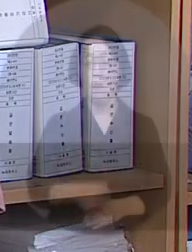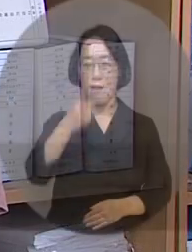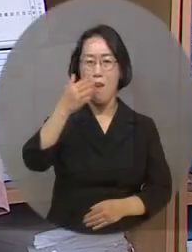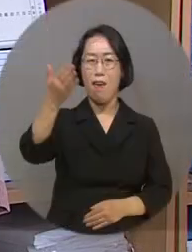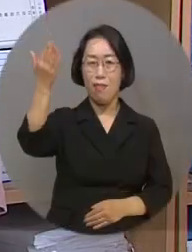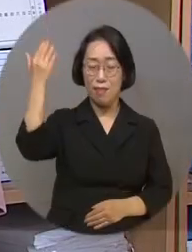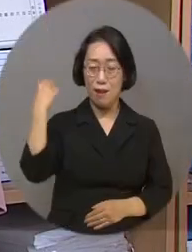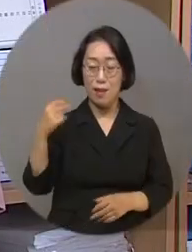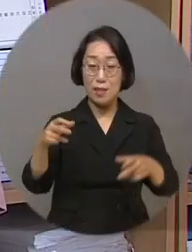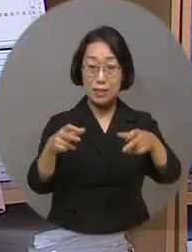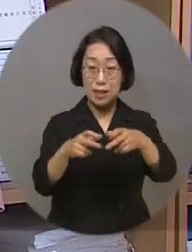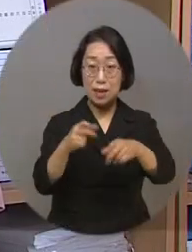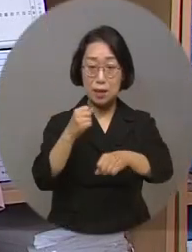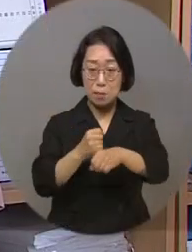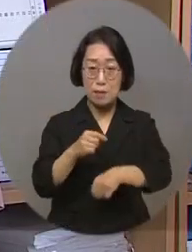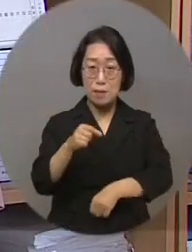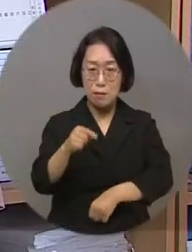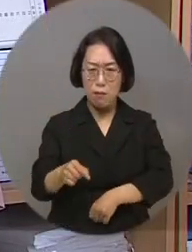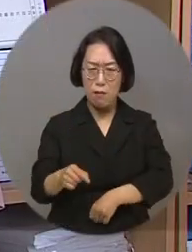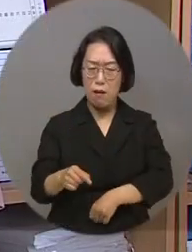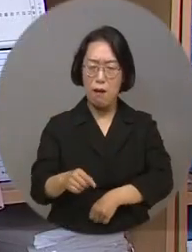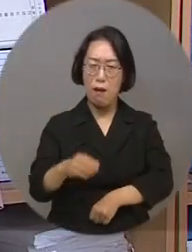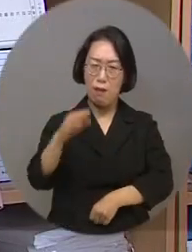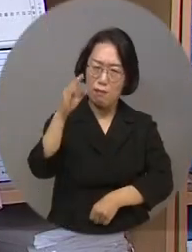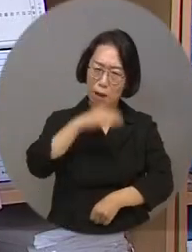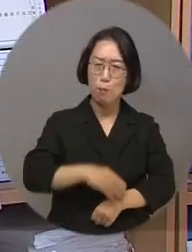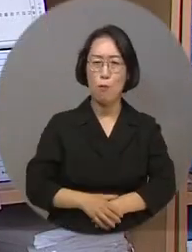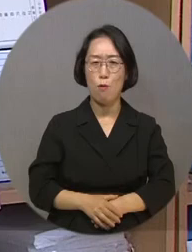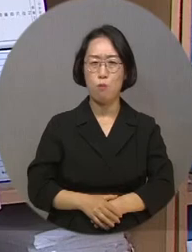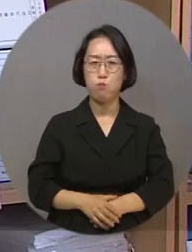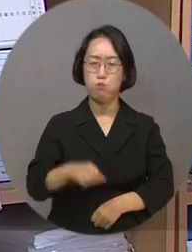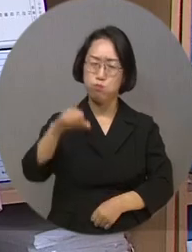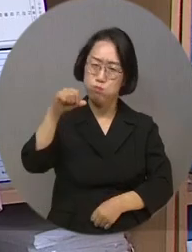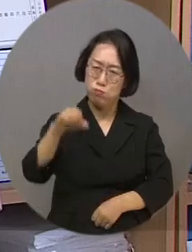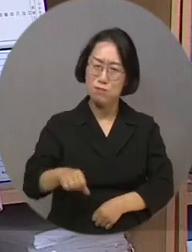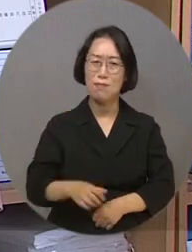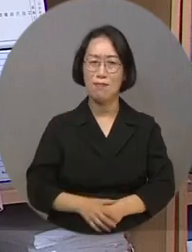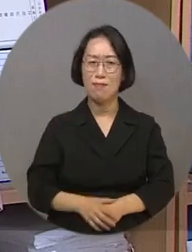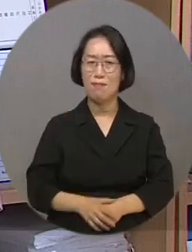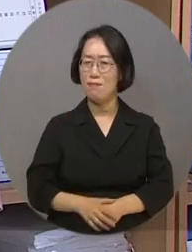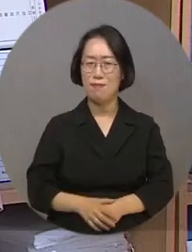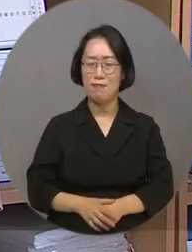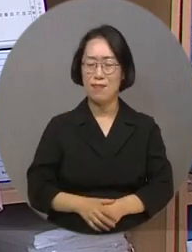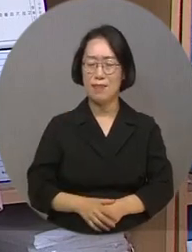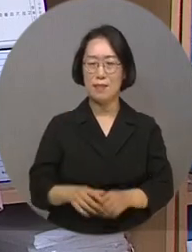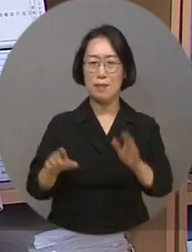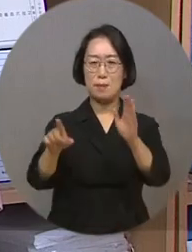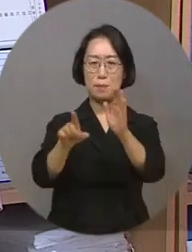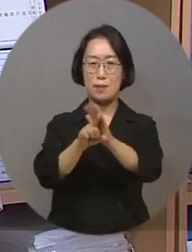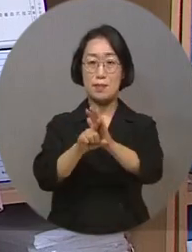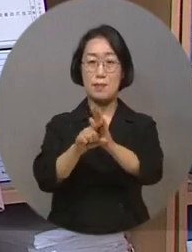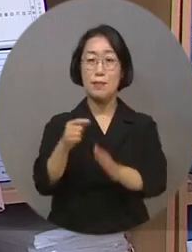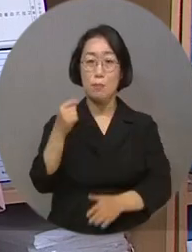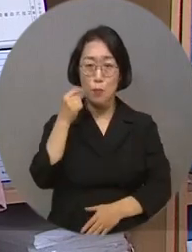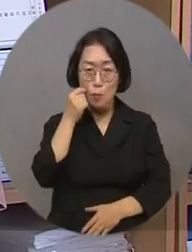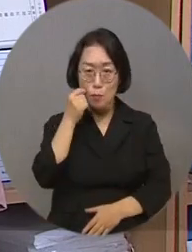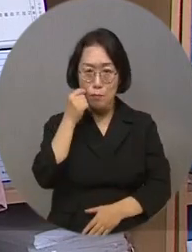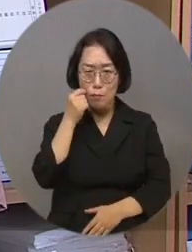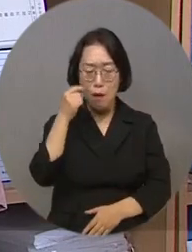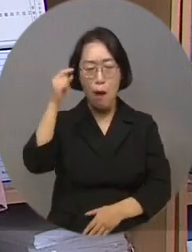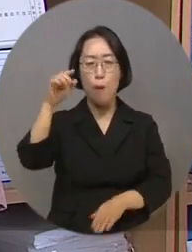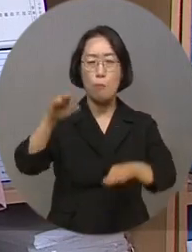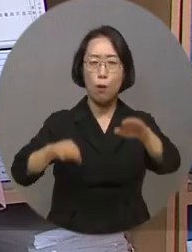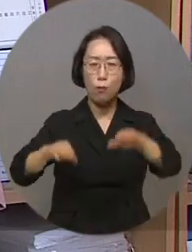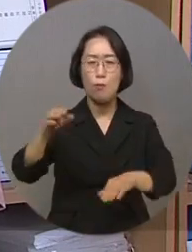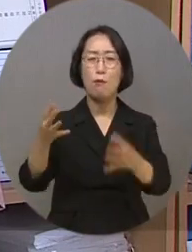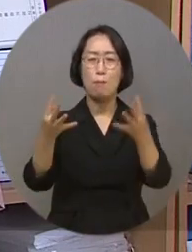과거에는 장애인 생산품이라고 하면 품질이 낮다거나 또 제품 자체에 대한 신빙성이 좀 떨어진다 이런 편견을 가지고